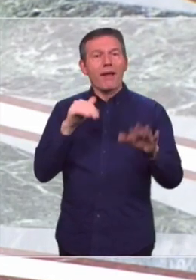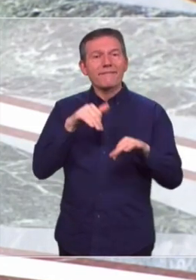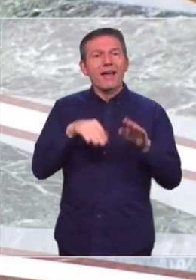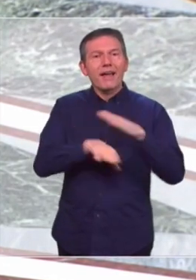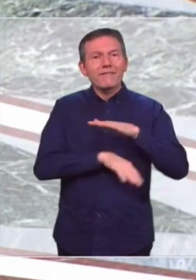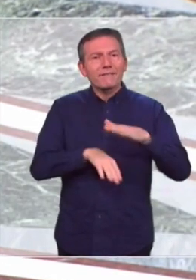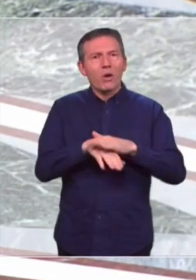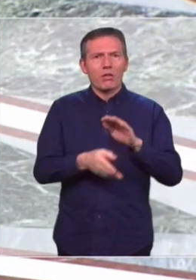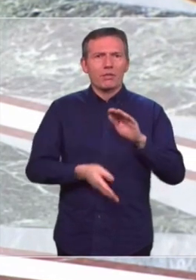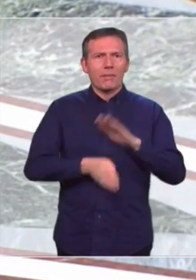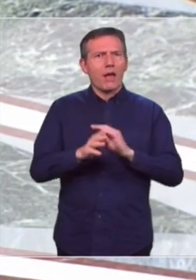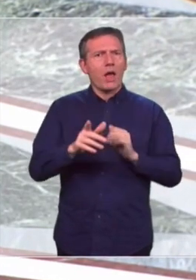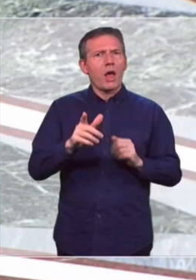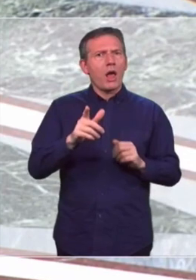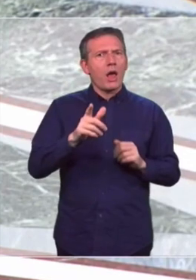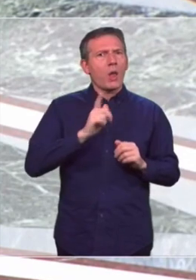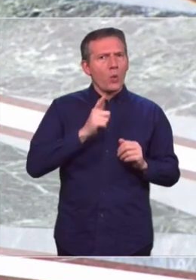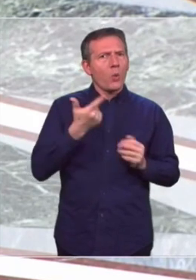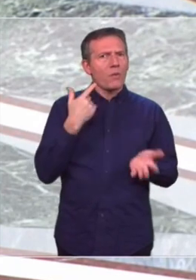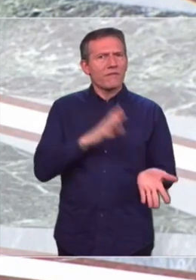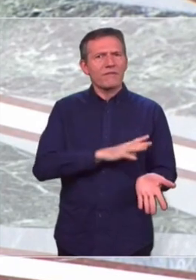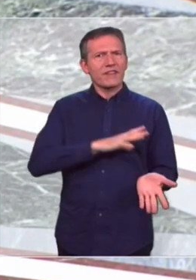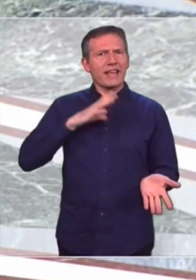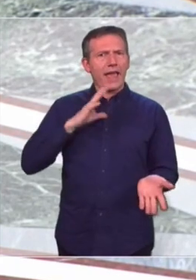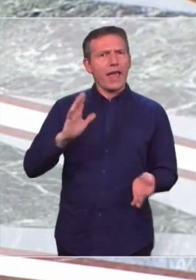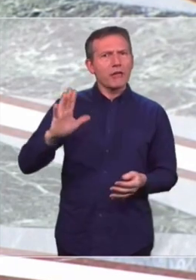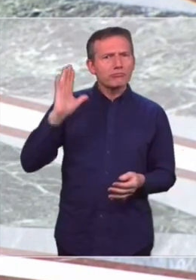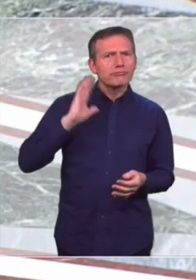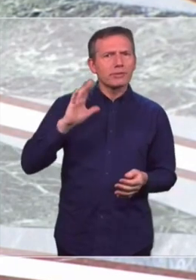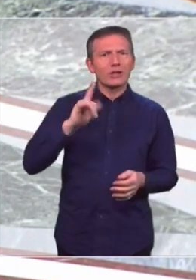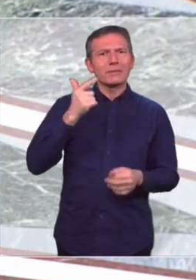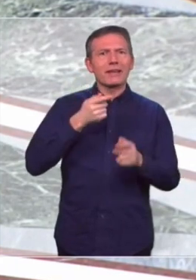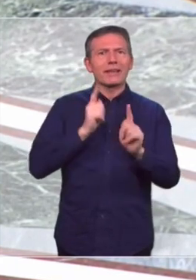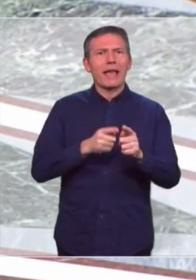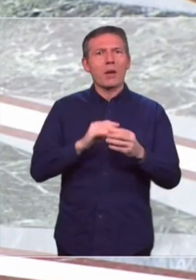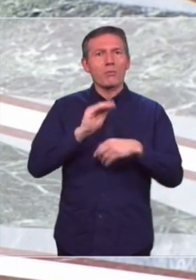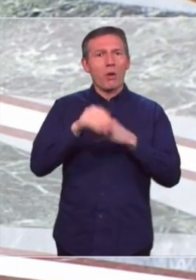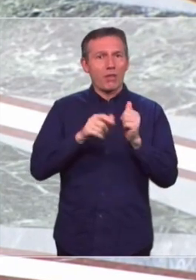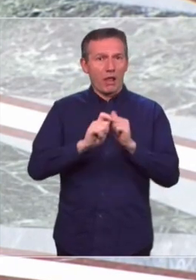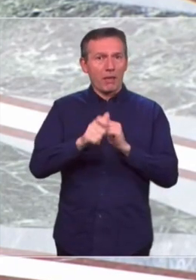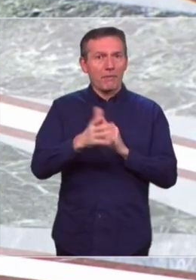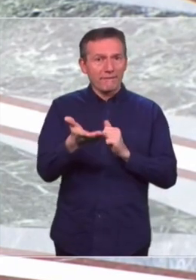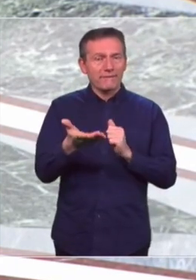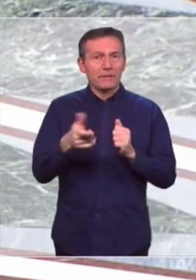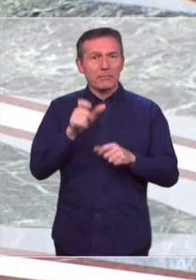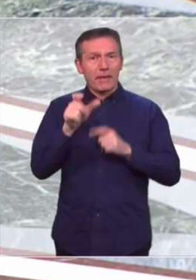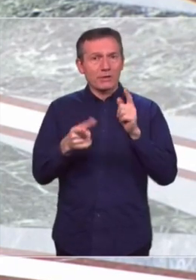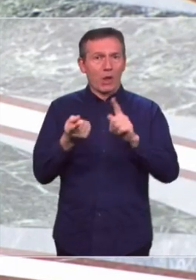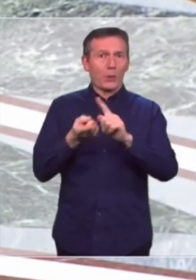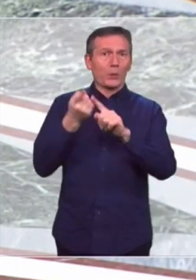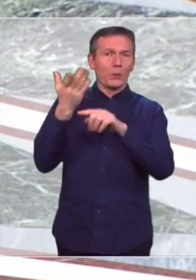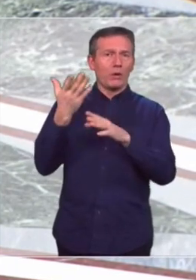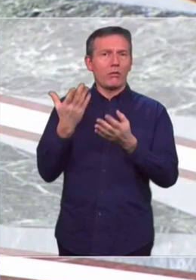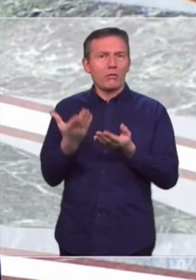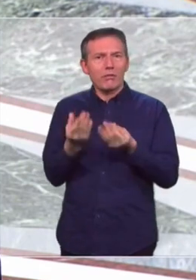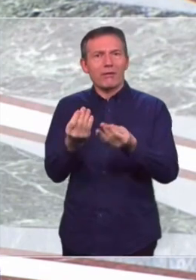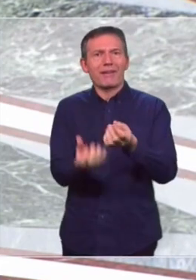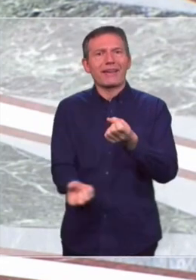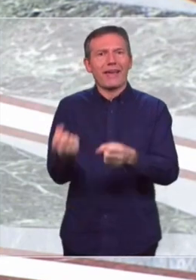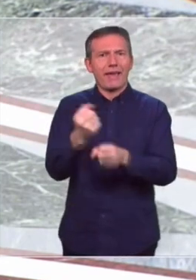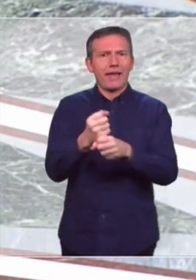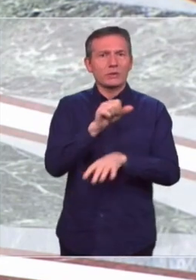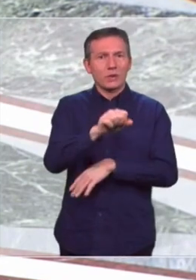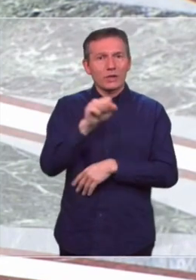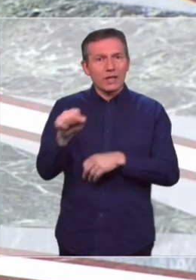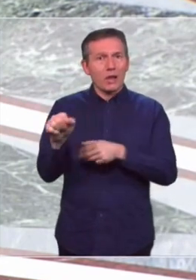pouvons ici qu'être fiers d'avoir eu, à l'issue de la Deuxième Guerre mondiale, des personnalités comme Ambroise Croizat pour construire la sécurité sociale